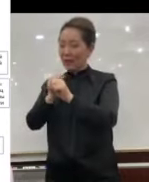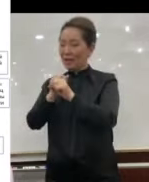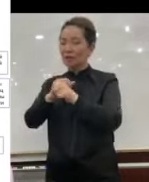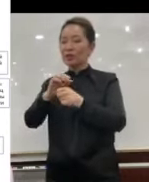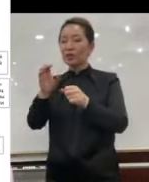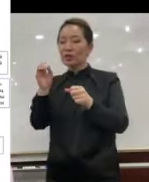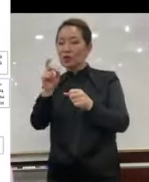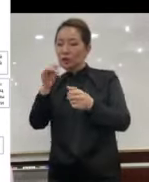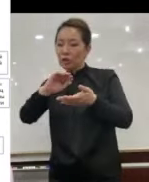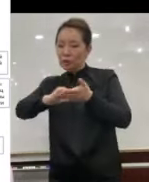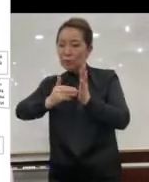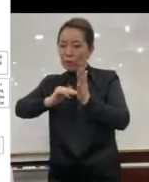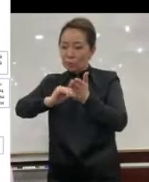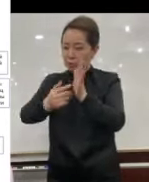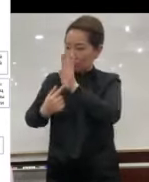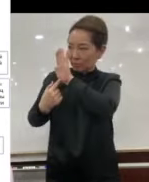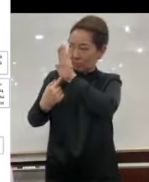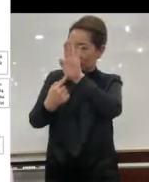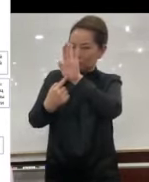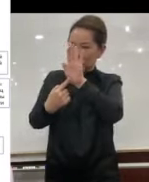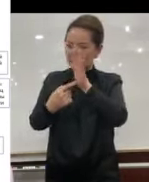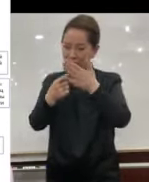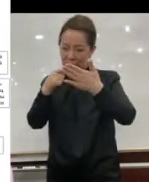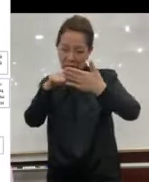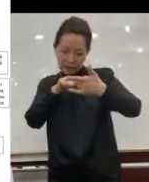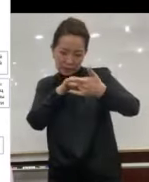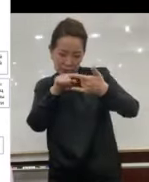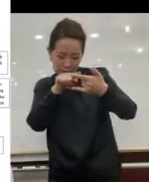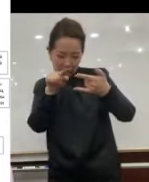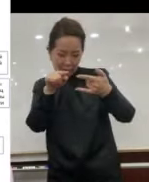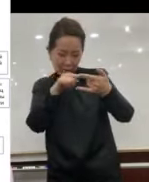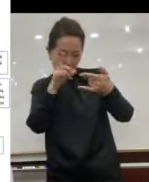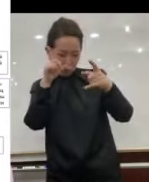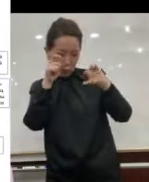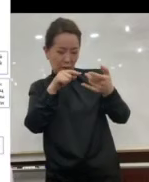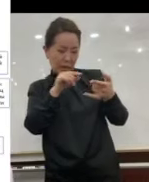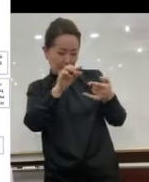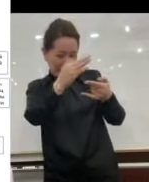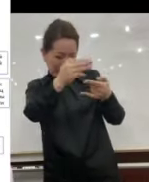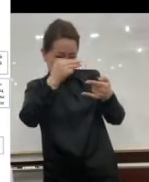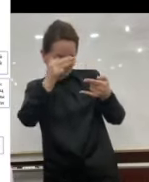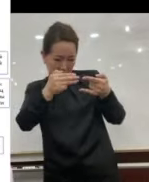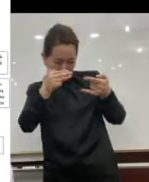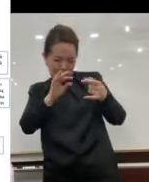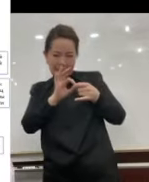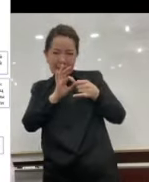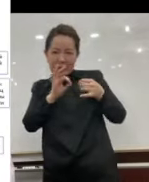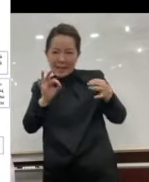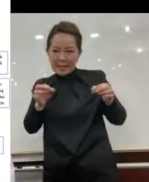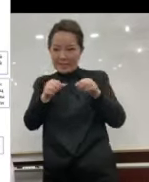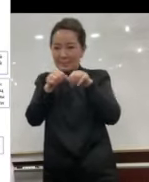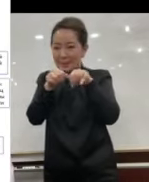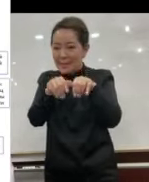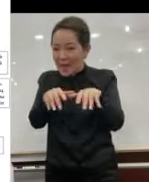Сайн харах юм бол нэлээ бас нарийн чимэглүүр зүйлүүдийг ингэж задалж оруулж өгсөн байна.